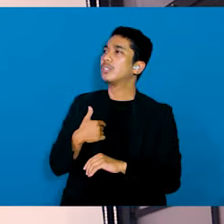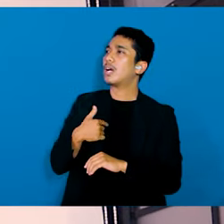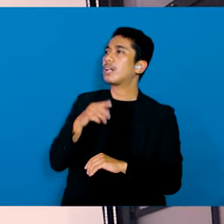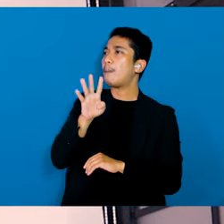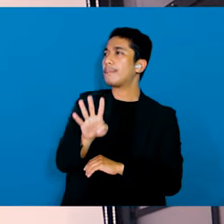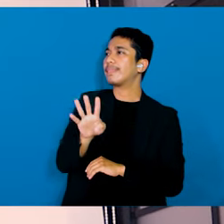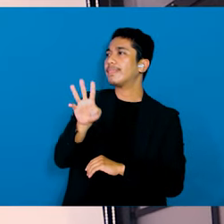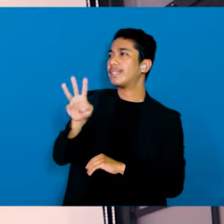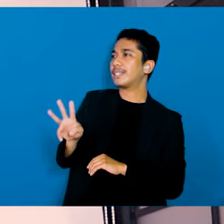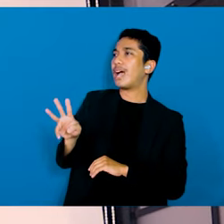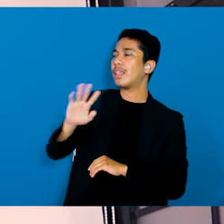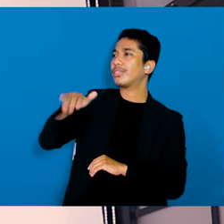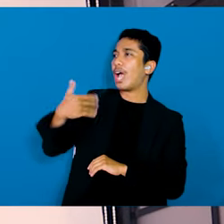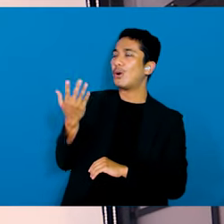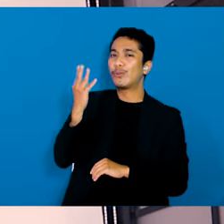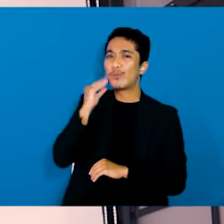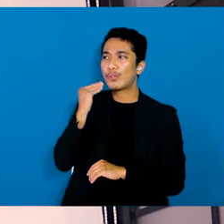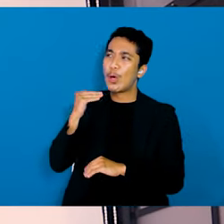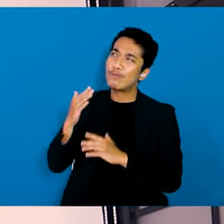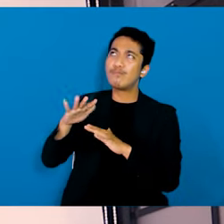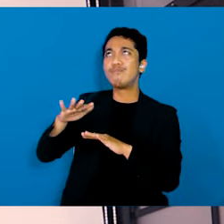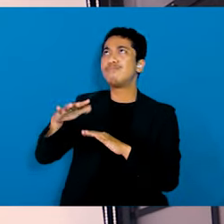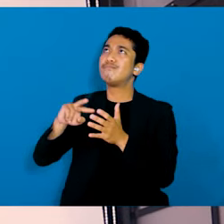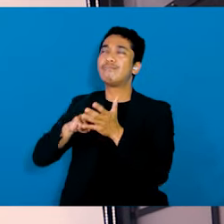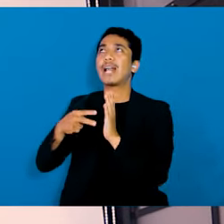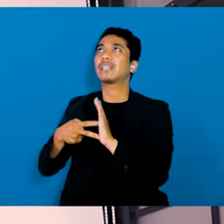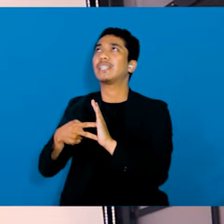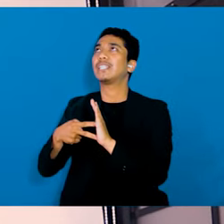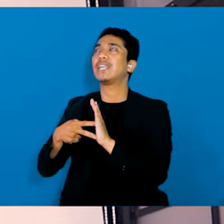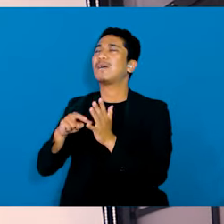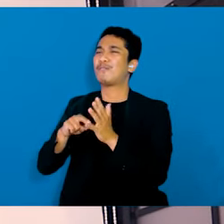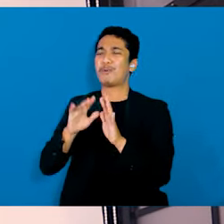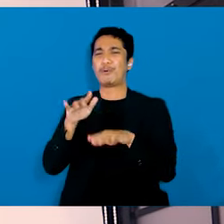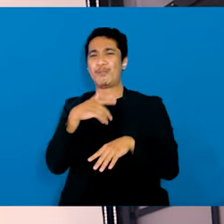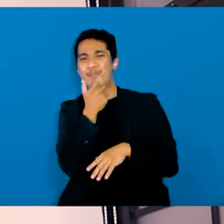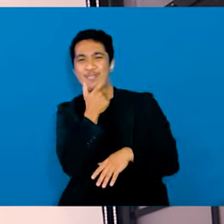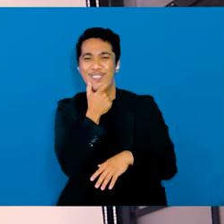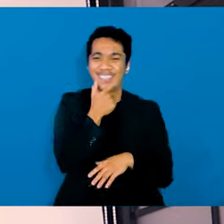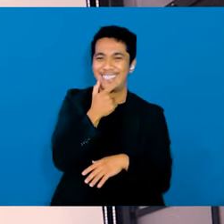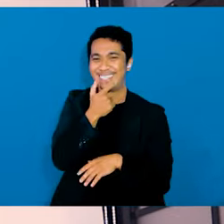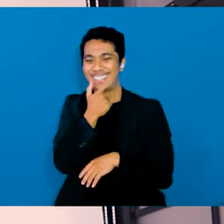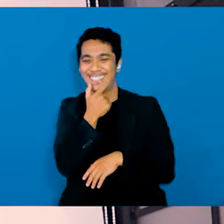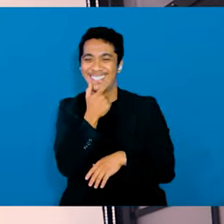saya 43, hampir 44 berarti bukan 20.